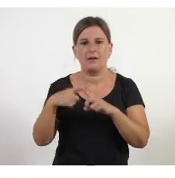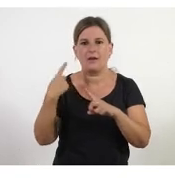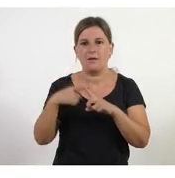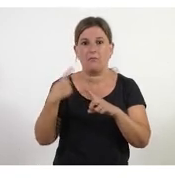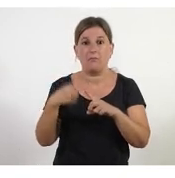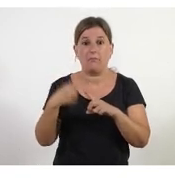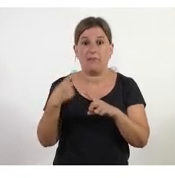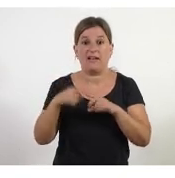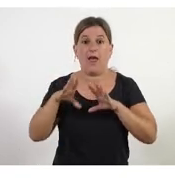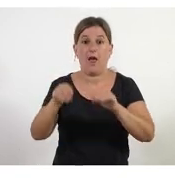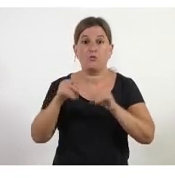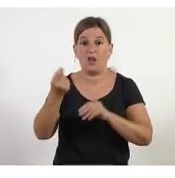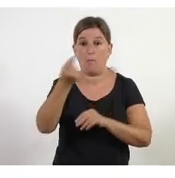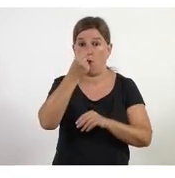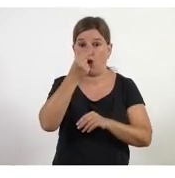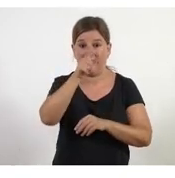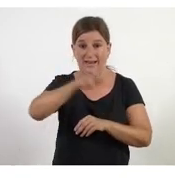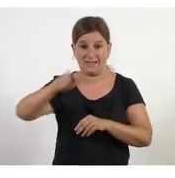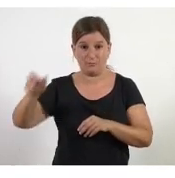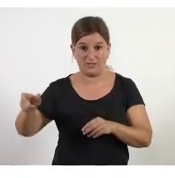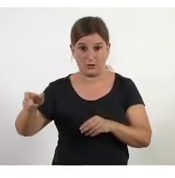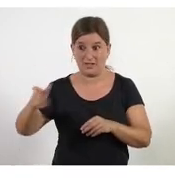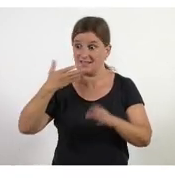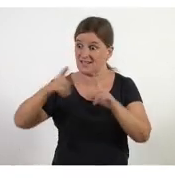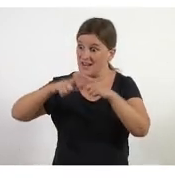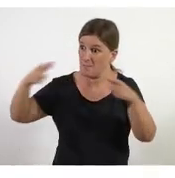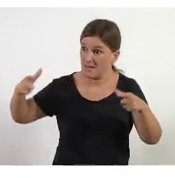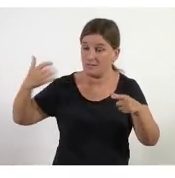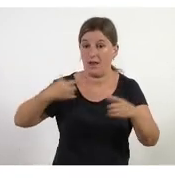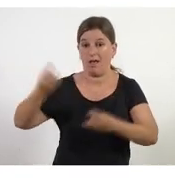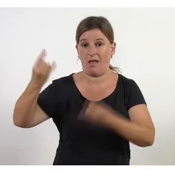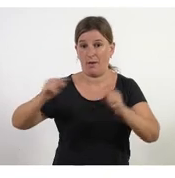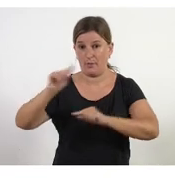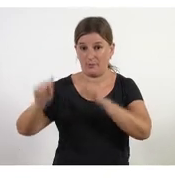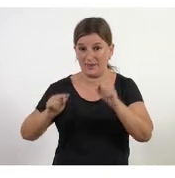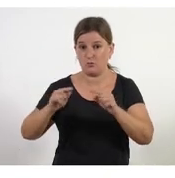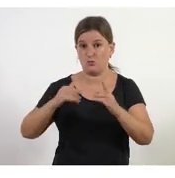de Mac molt petita. En quan això creix, doncs sí, ja tenen virus, tenen